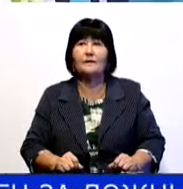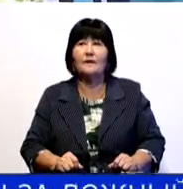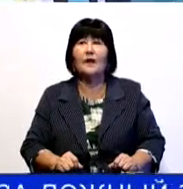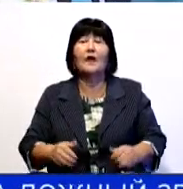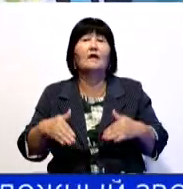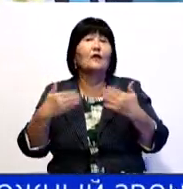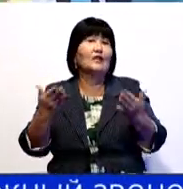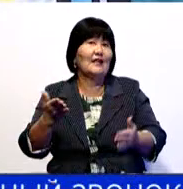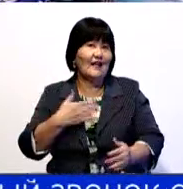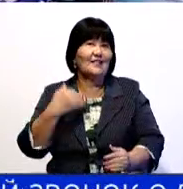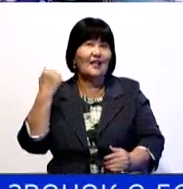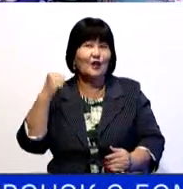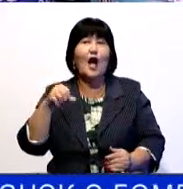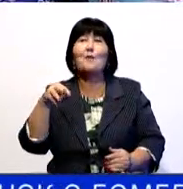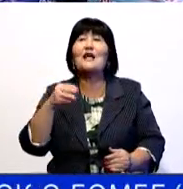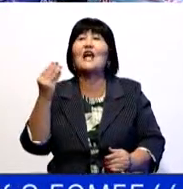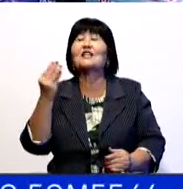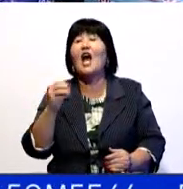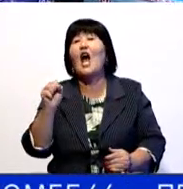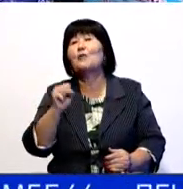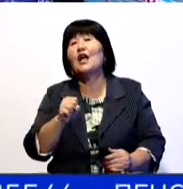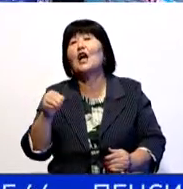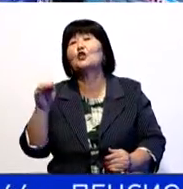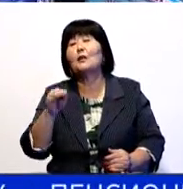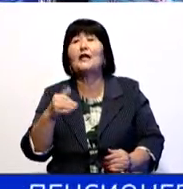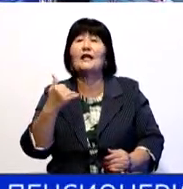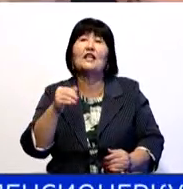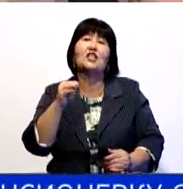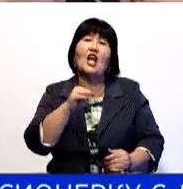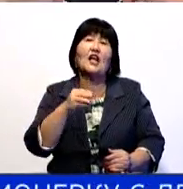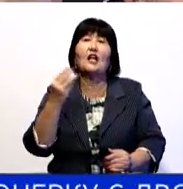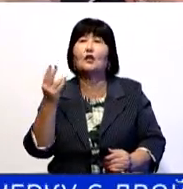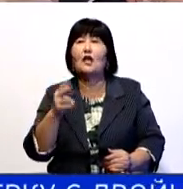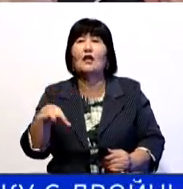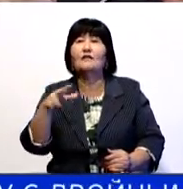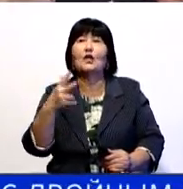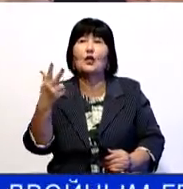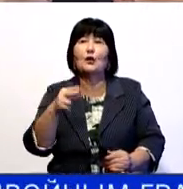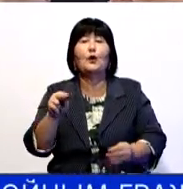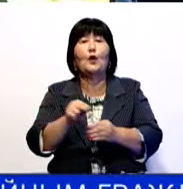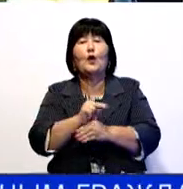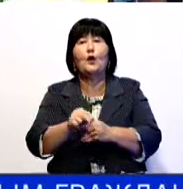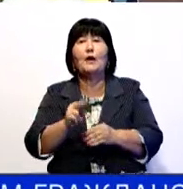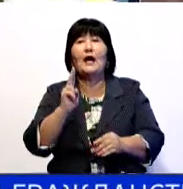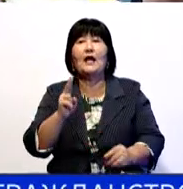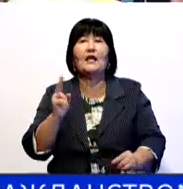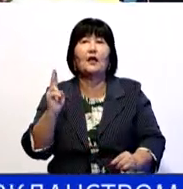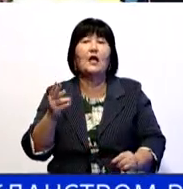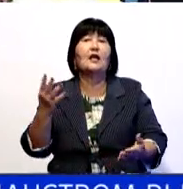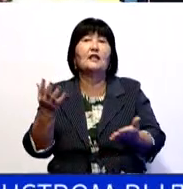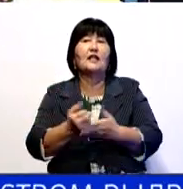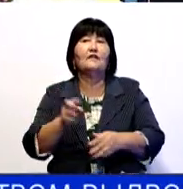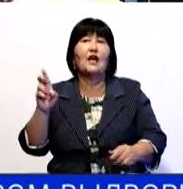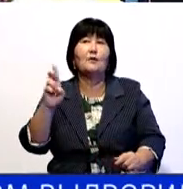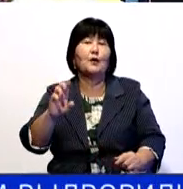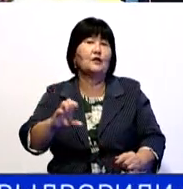Вот они, наши герои. Махжан Шамшадин, Аблайхан Жубаназар и Шархан Нурлыхан. Все трое воспитанников колена Халиула завоевали